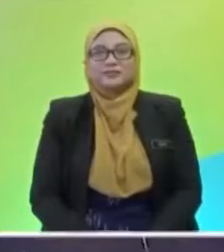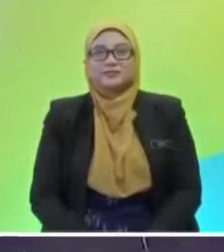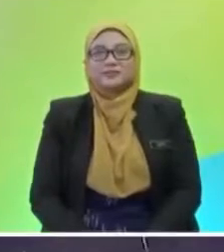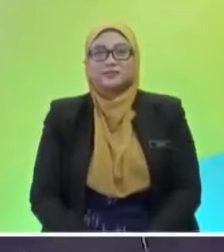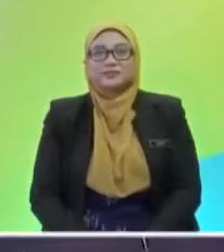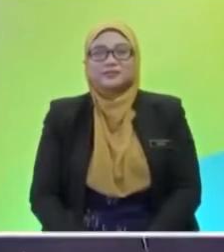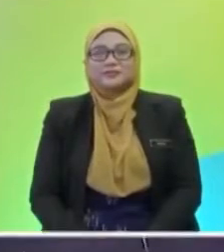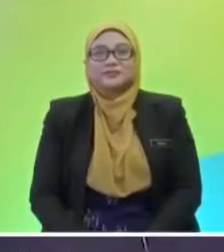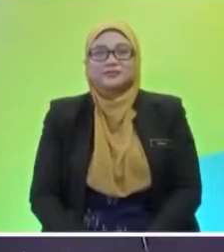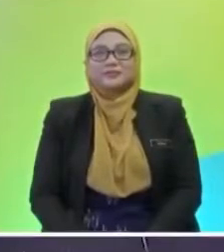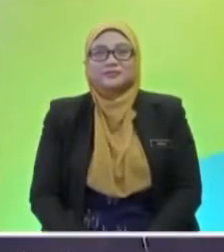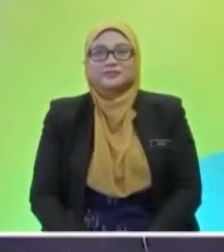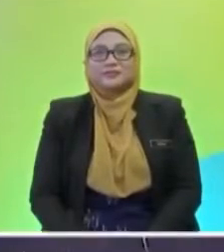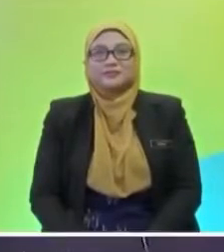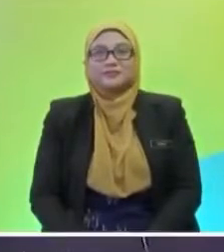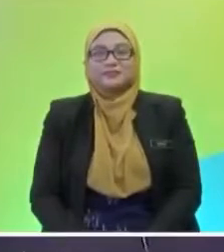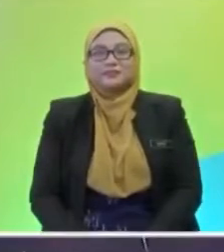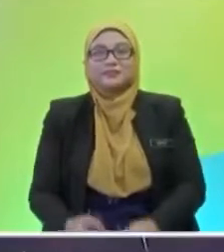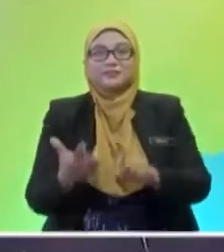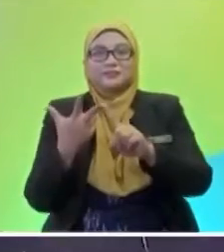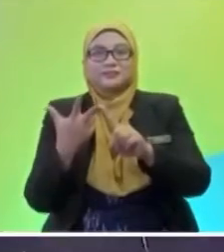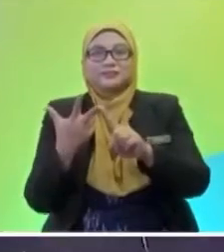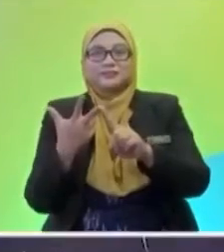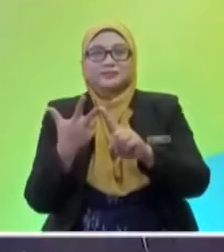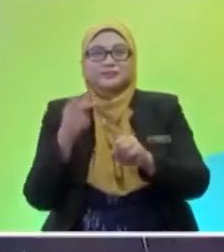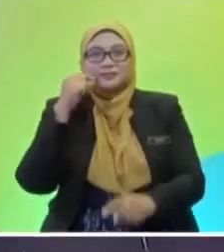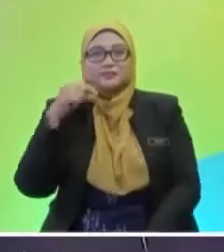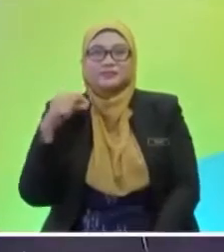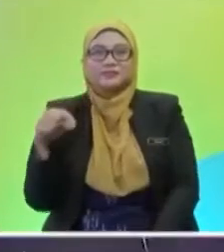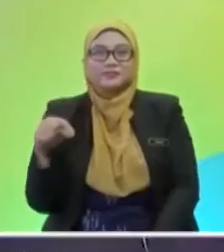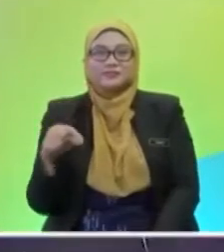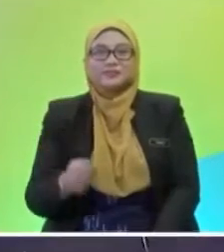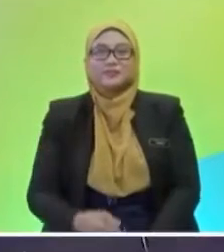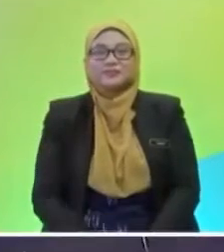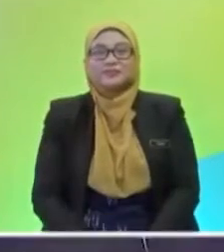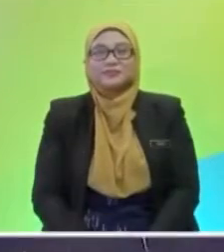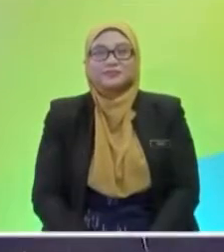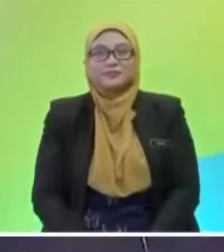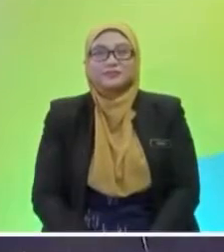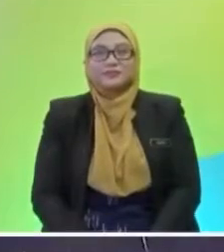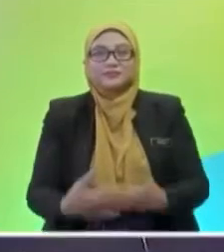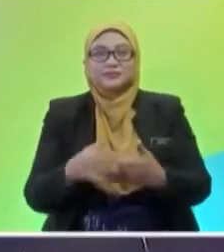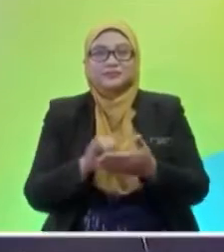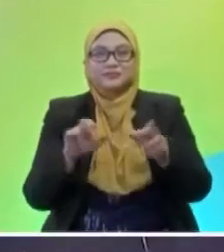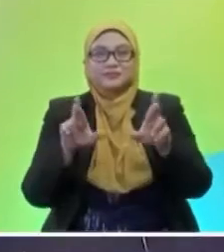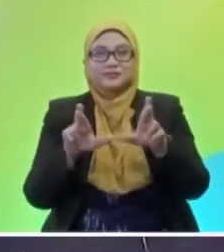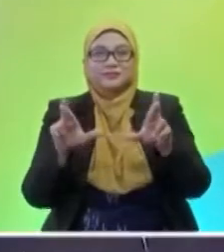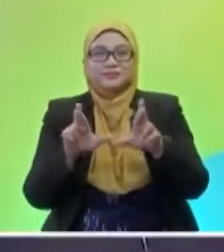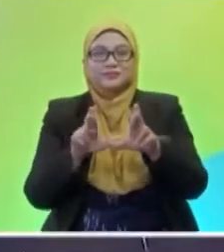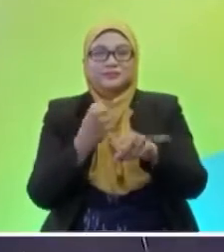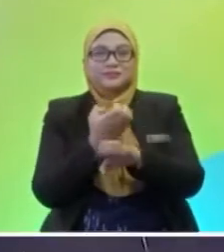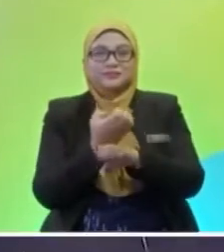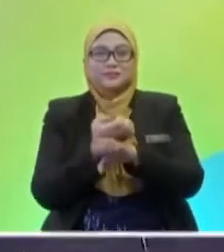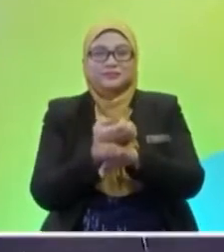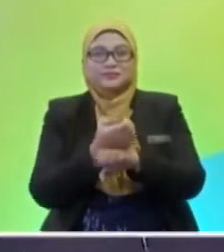tu. Ya. Okey, seterusnya ialah pensil. Syafiqah tahu pensil macam mana? Ya. Pembaris keluli. Kita gunakan pembaris